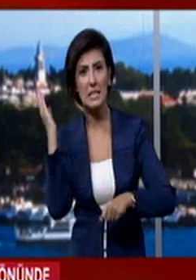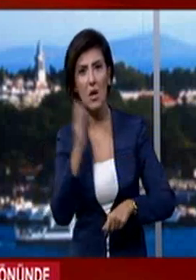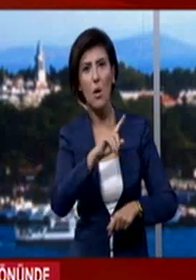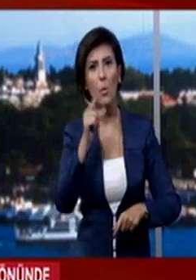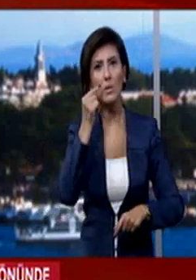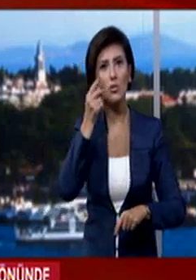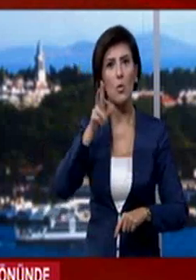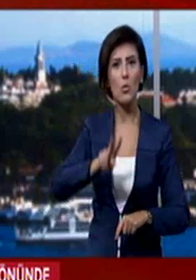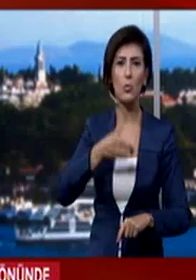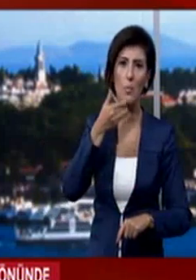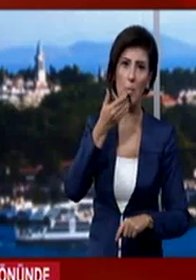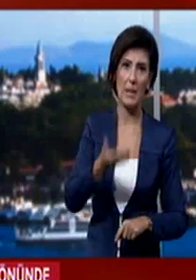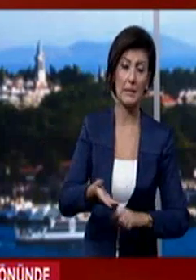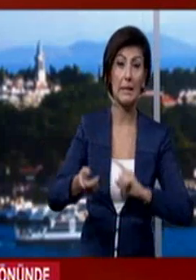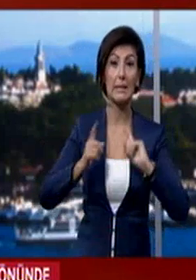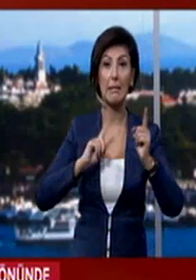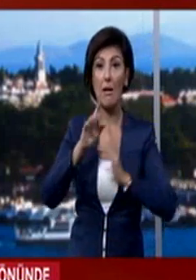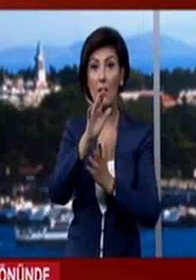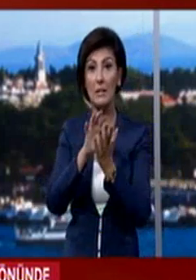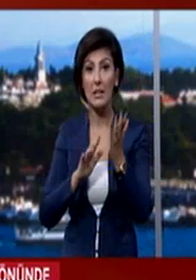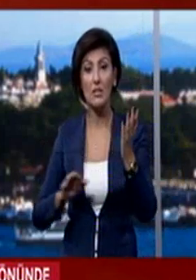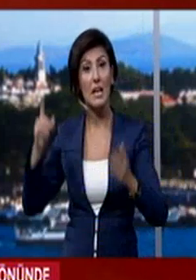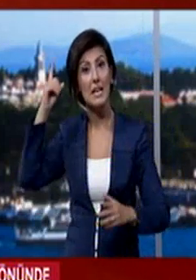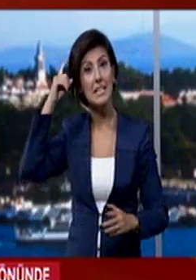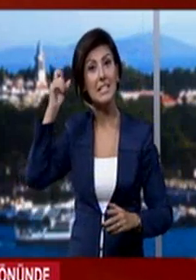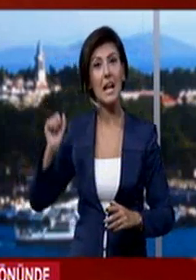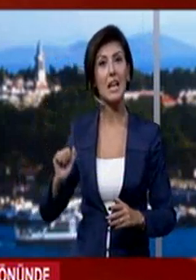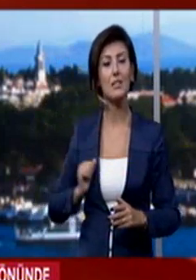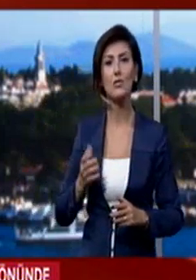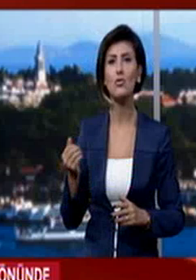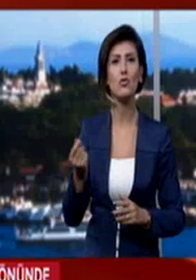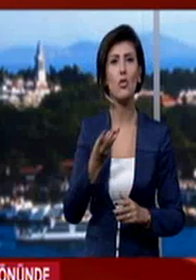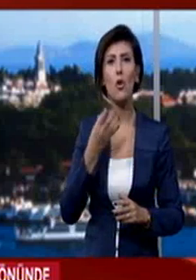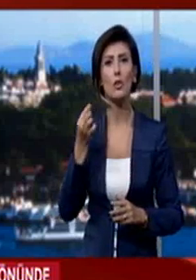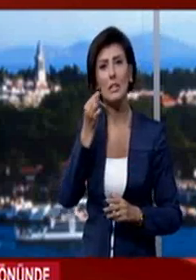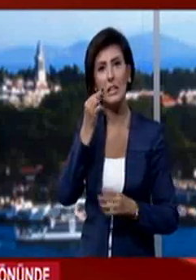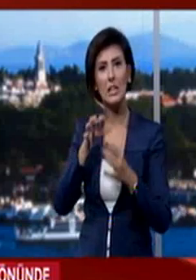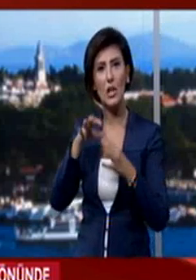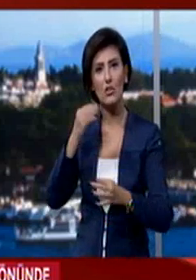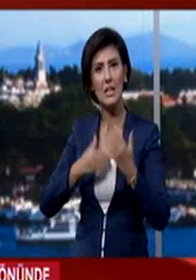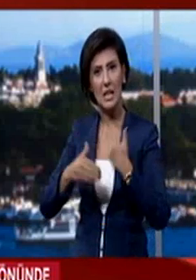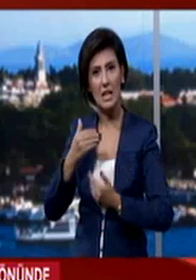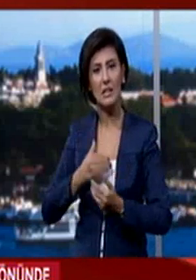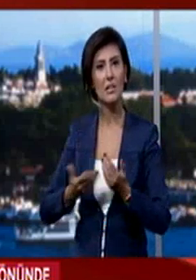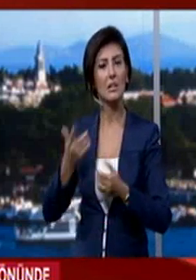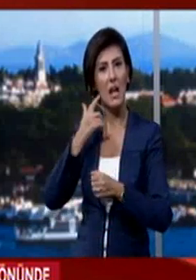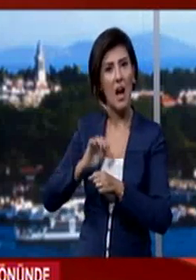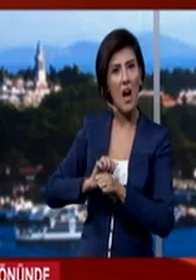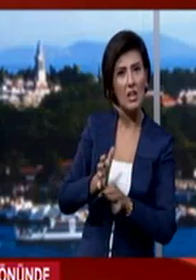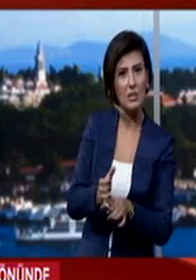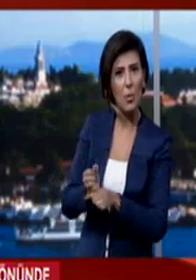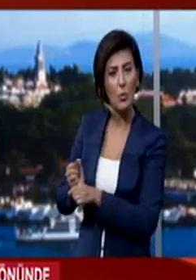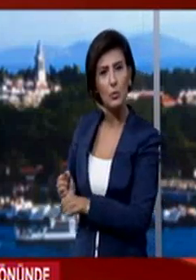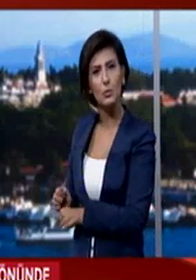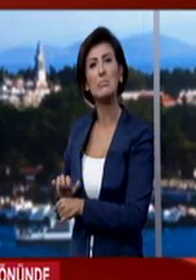yaşamını yitirdiği belirtildi. Dava dilekçesinde İsrail askerlerinin çok sayıda kişiyi yaraladığı, alıkoyduğu ve